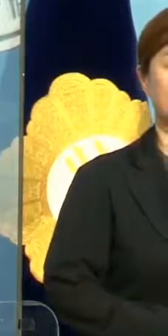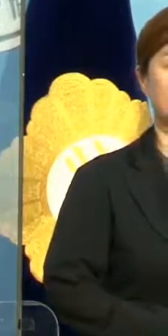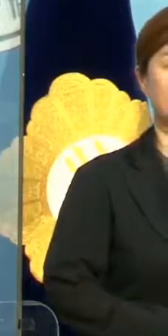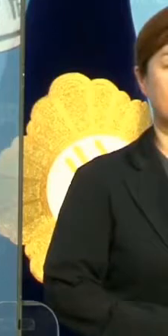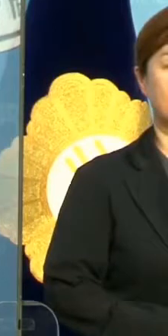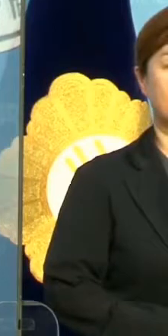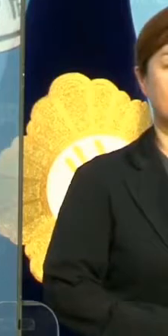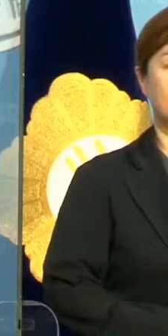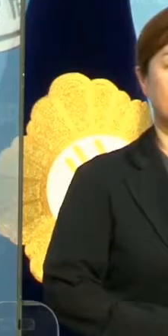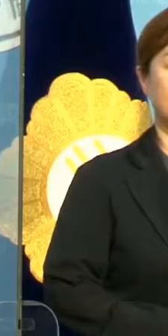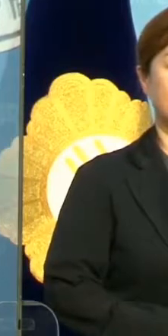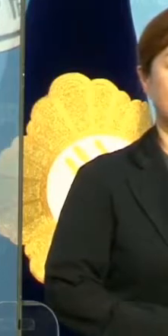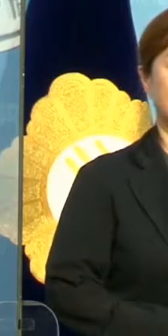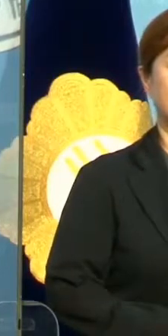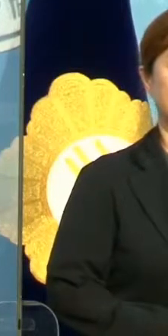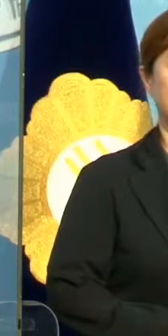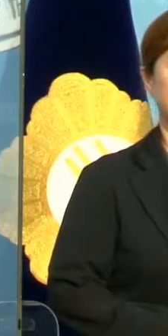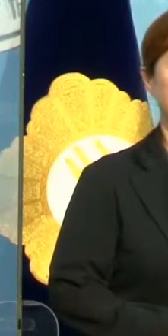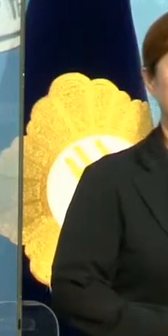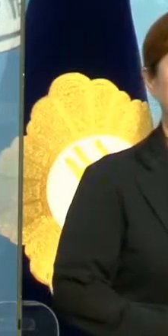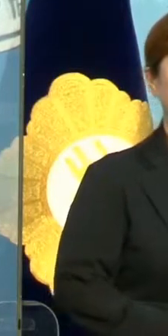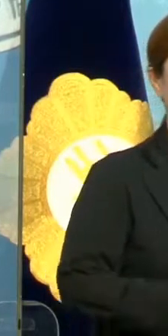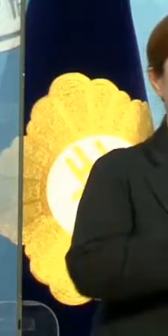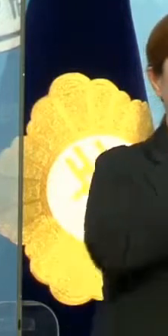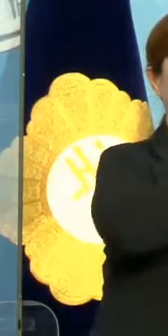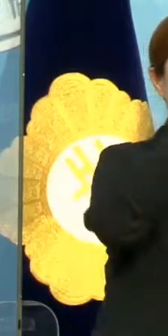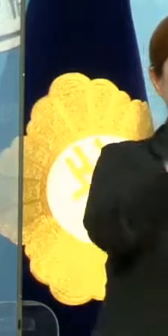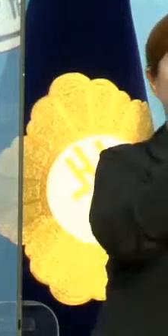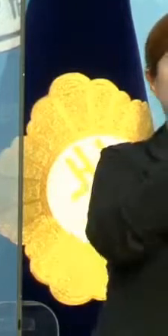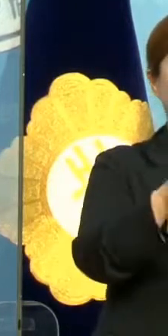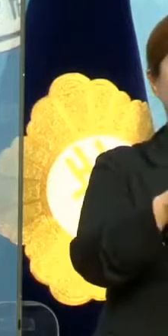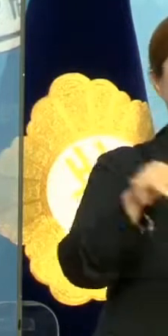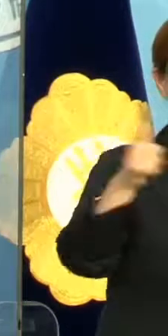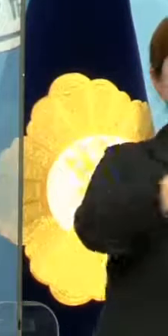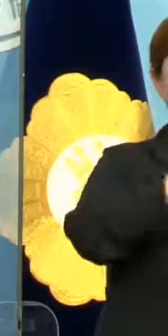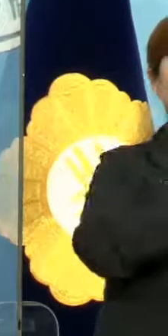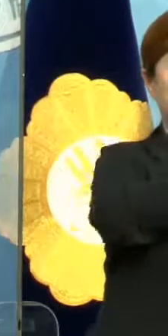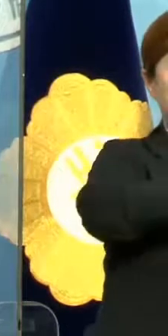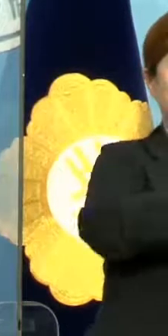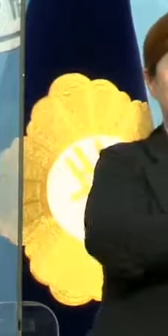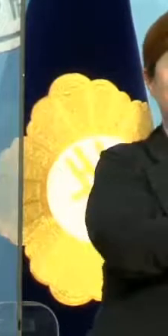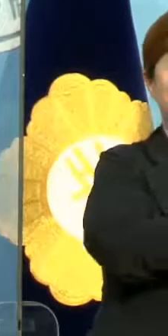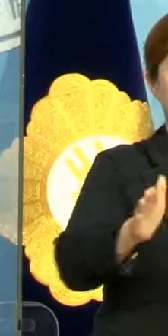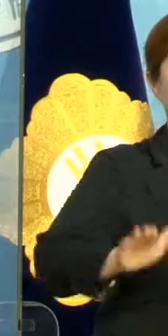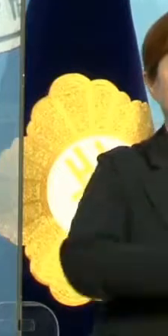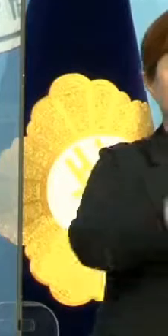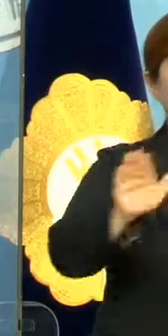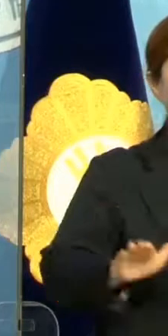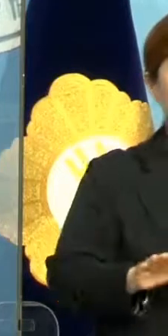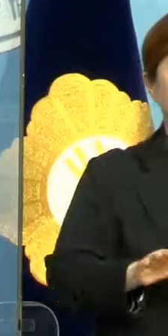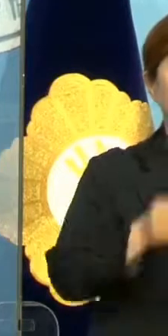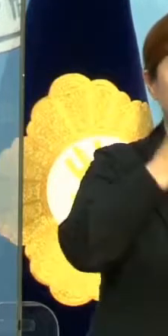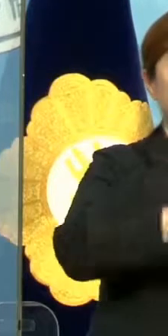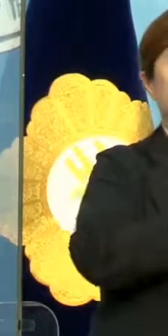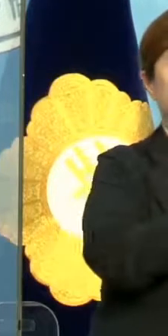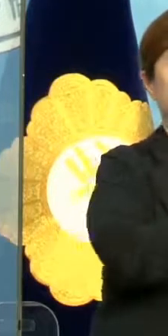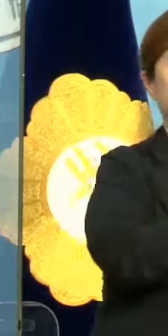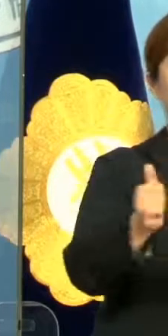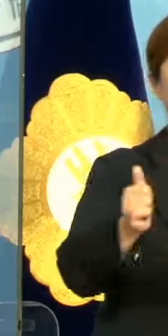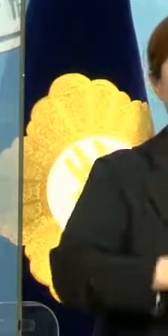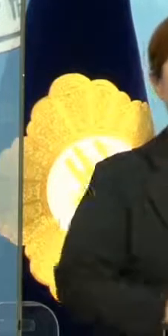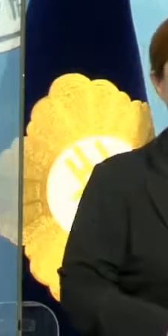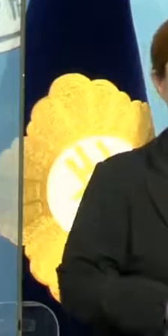4 이스타 항공 관련 기자회견 을 시작하겠습니다 저희는 창업자 입니다